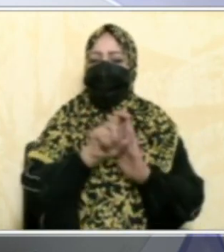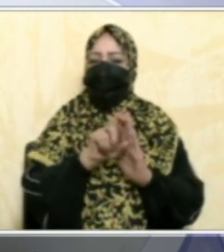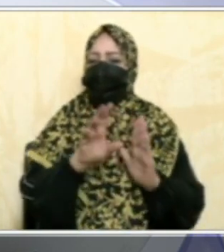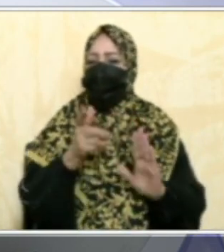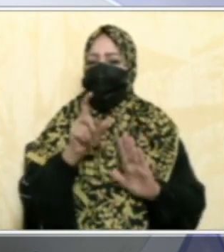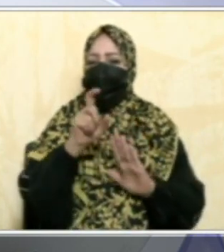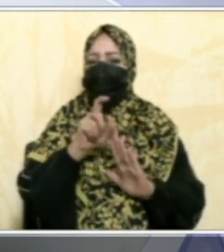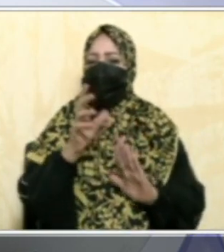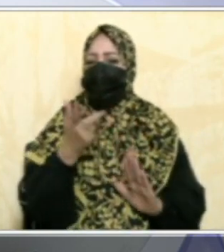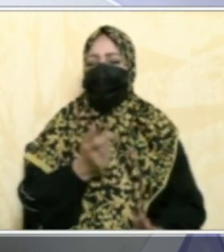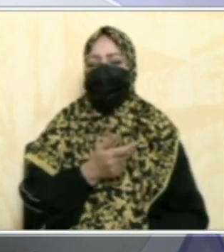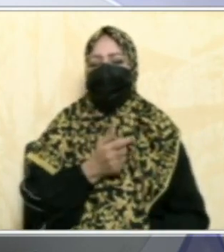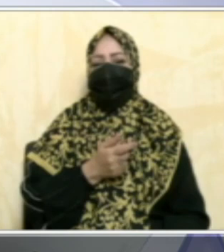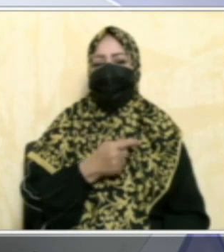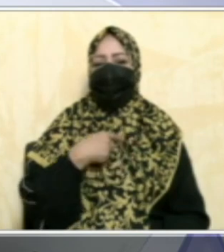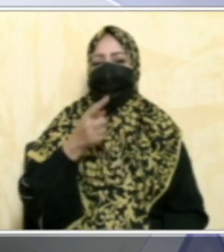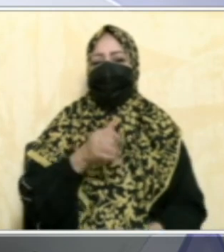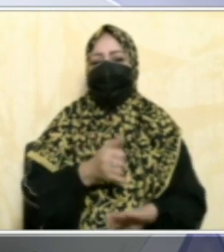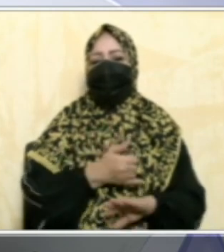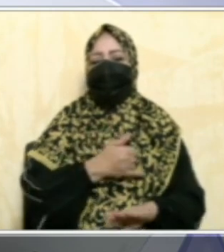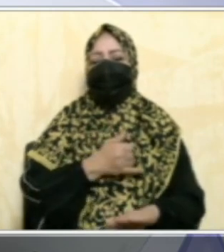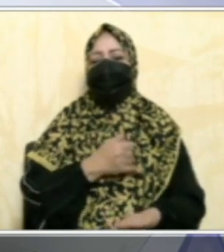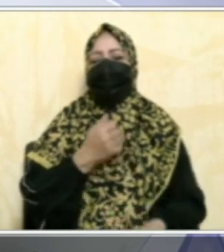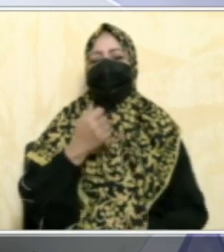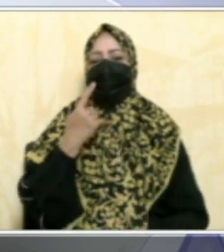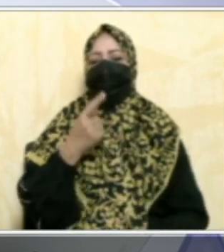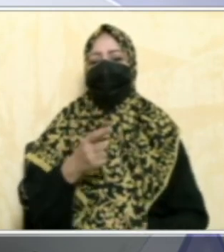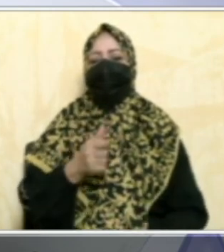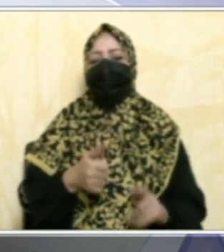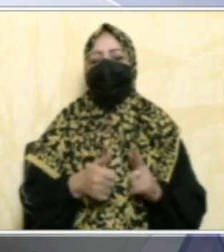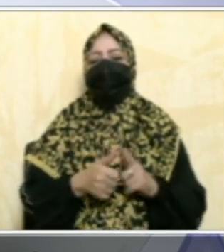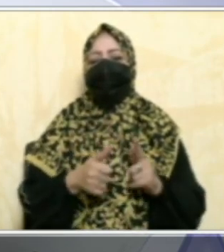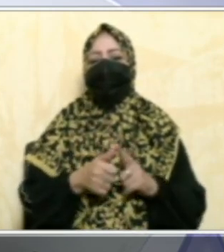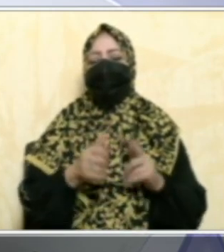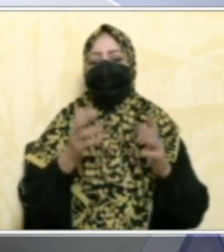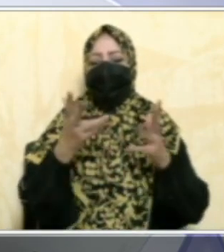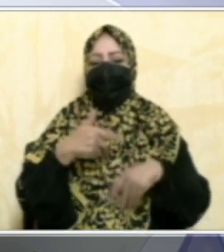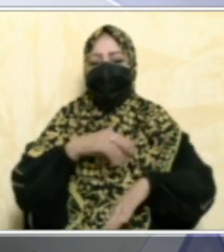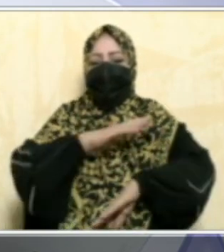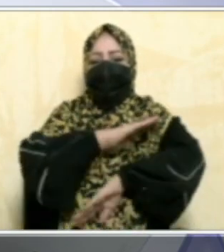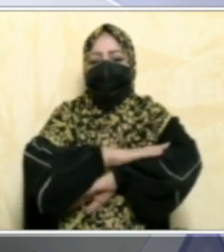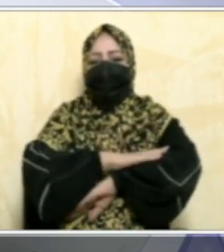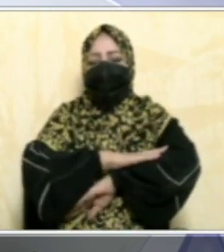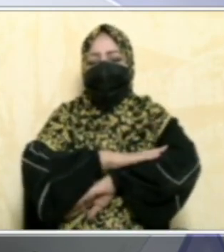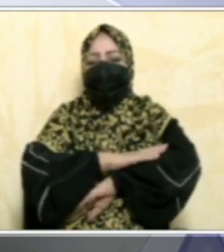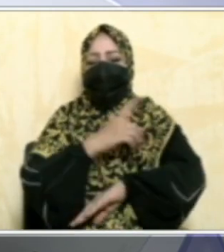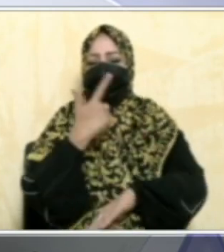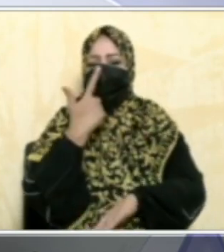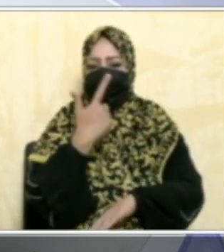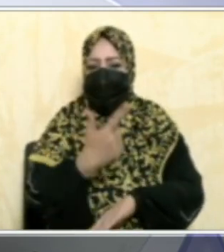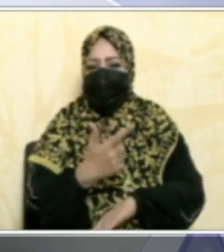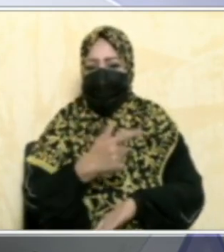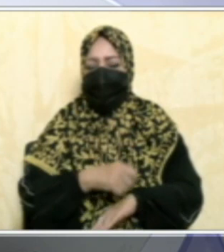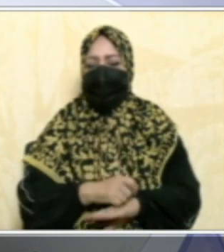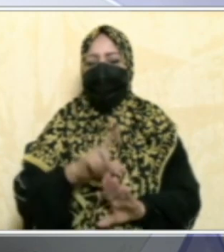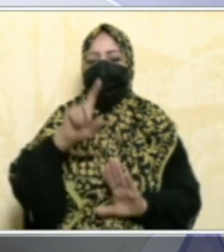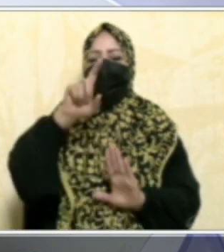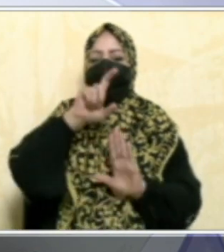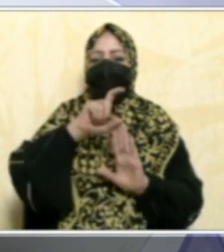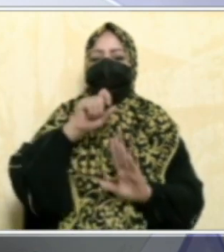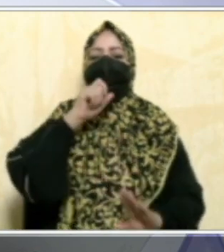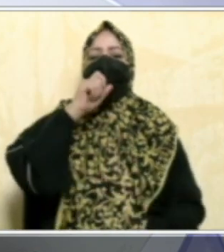يقضي الركعة فاتحة وسورة جهر، يقرأها، يقرأ الفاتحة ويقرأ سورة جهرا،